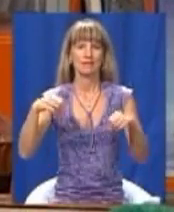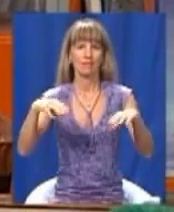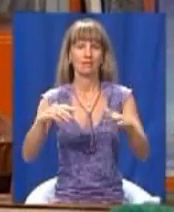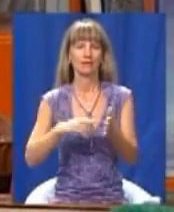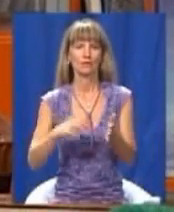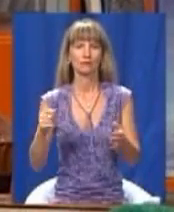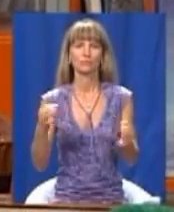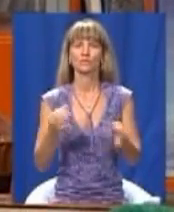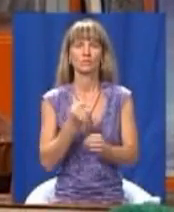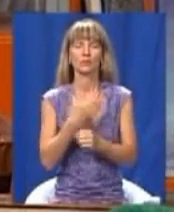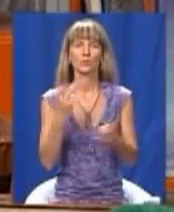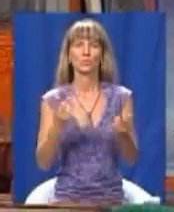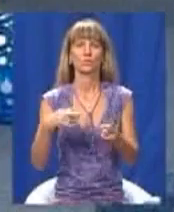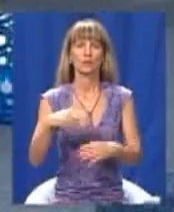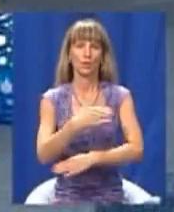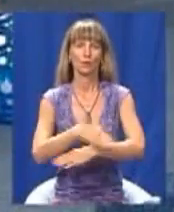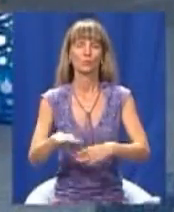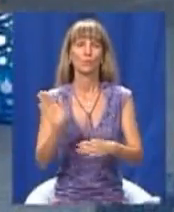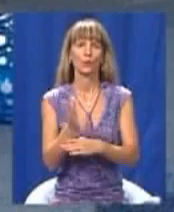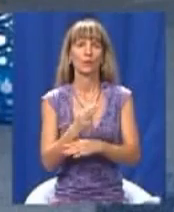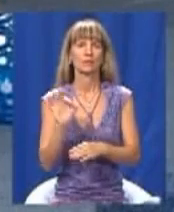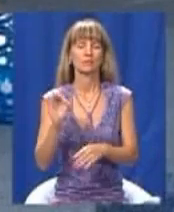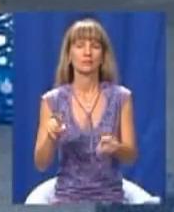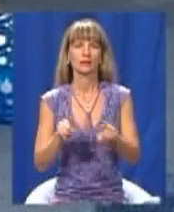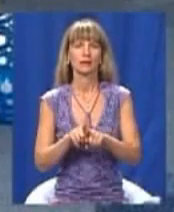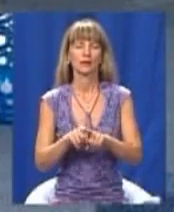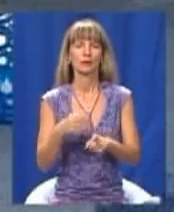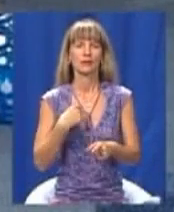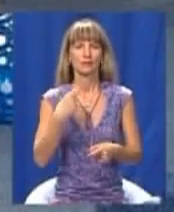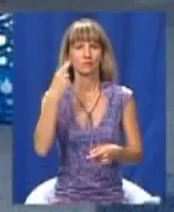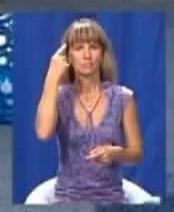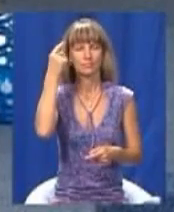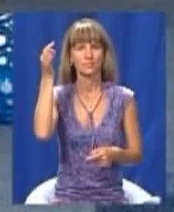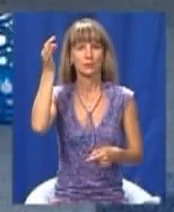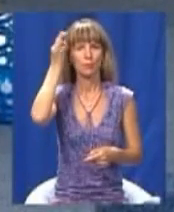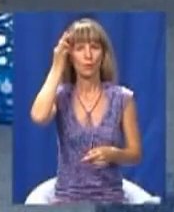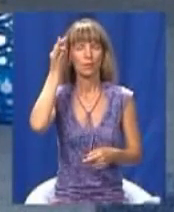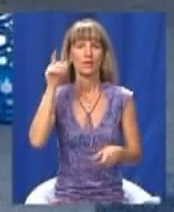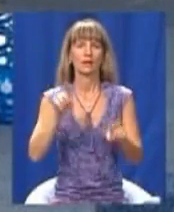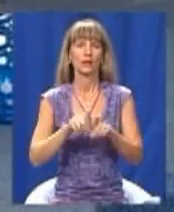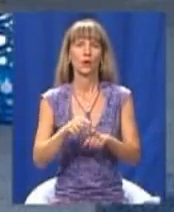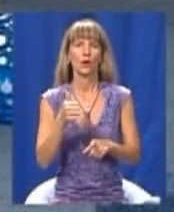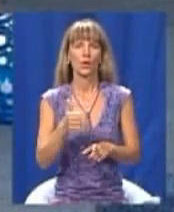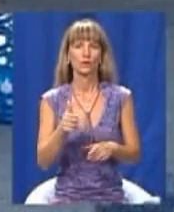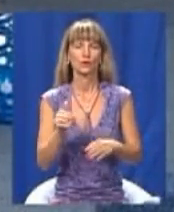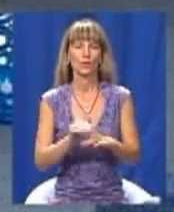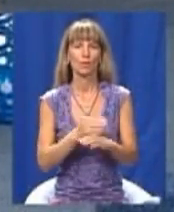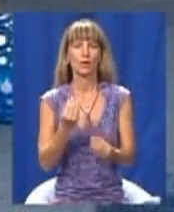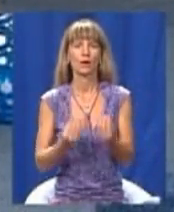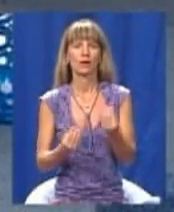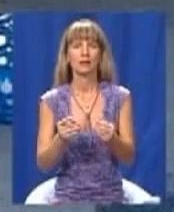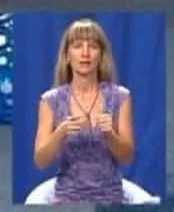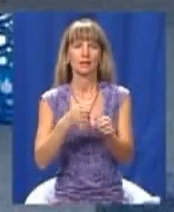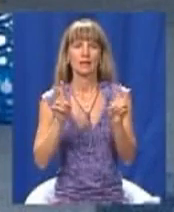нема чого, треба йти на вулицю гуляти. І тут одразу така чомусь мені ідея спала на думку згадати таку добру гру, яка має назву